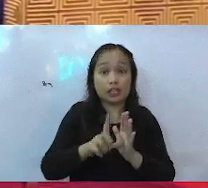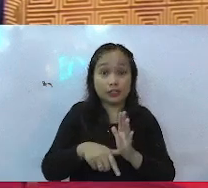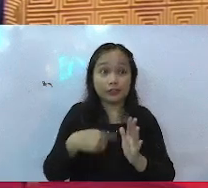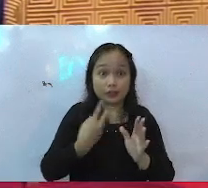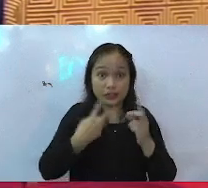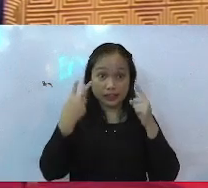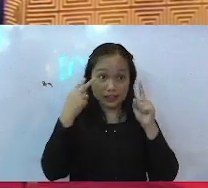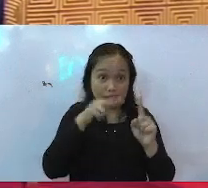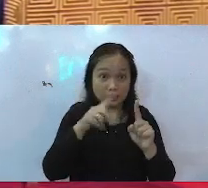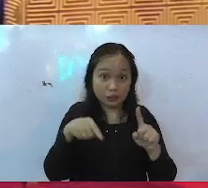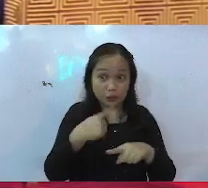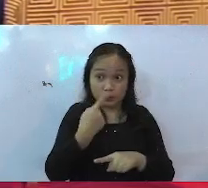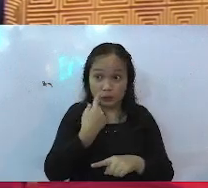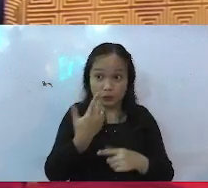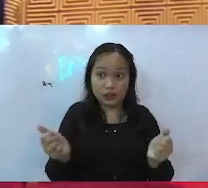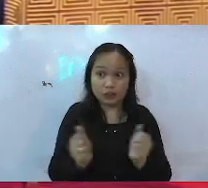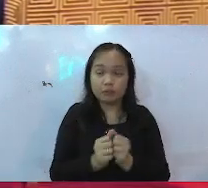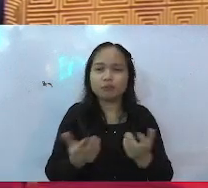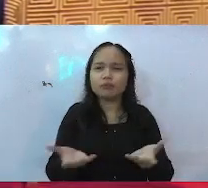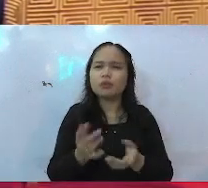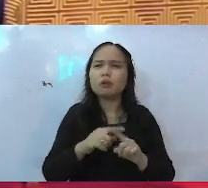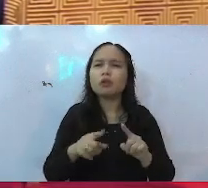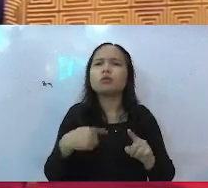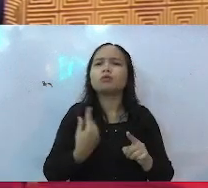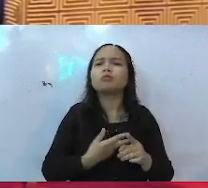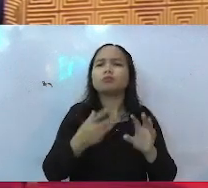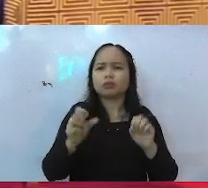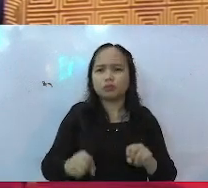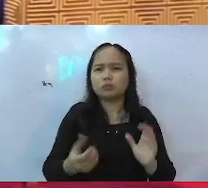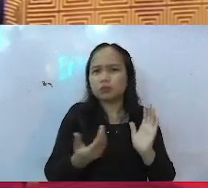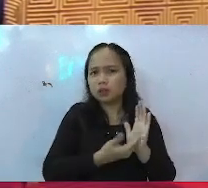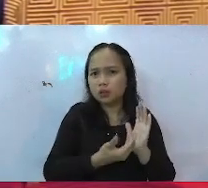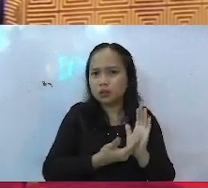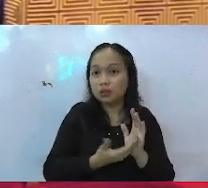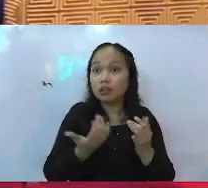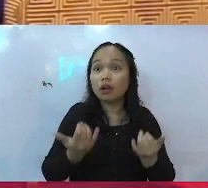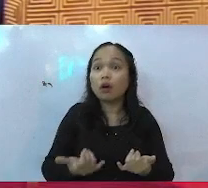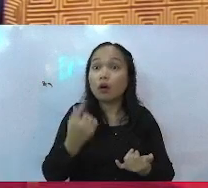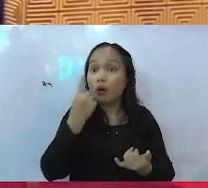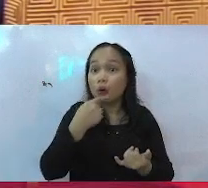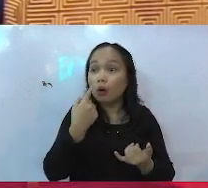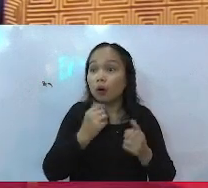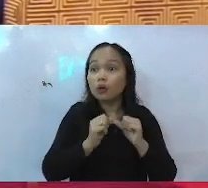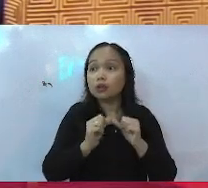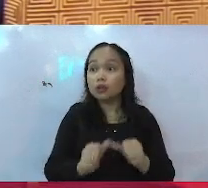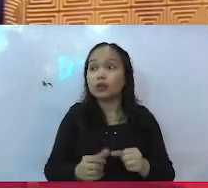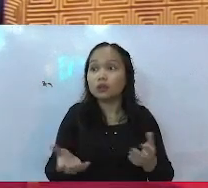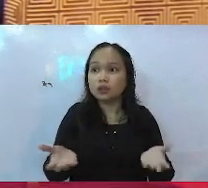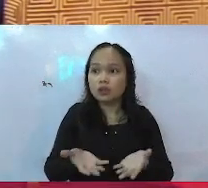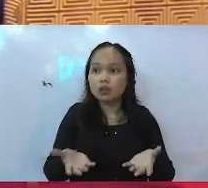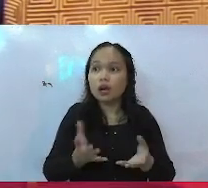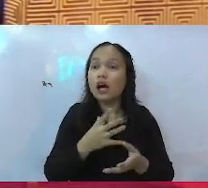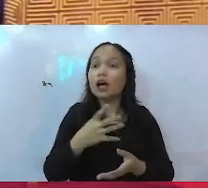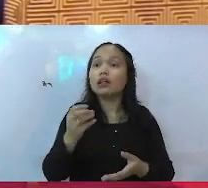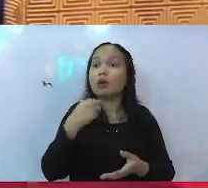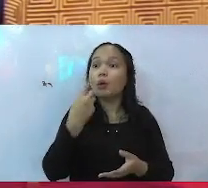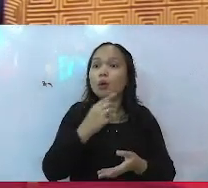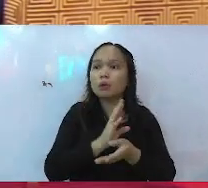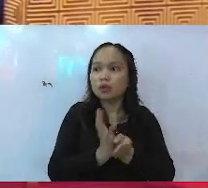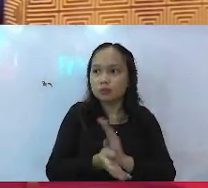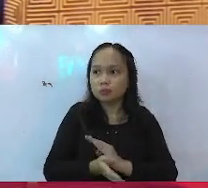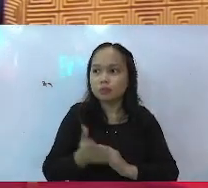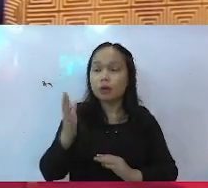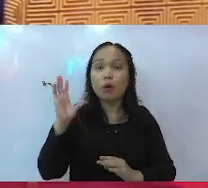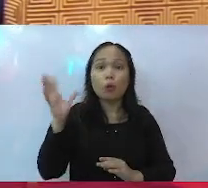mga kasamahan Pero kung makikita natin dito natin mapapatunayan talaga kung sino yung nag-stand up at sino nag-stand up